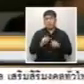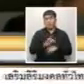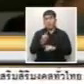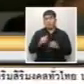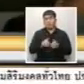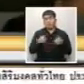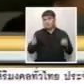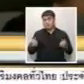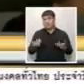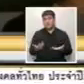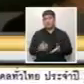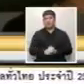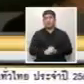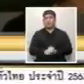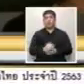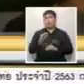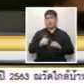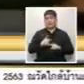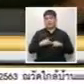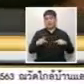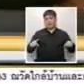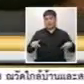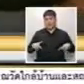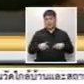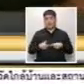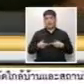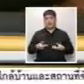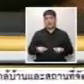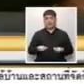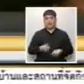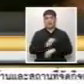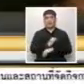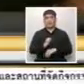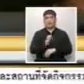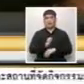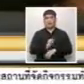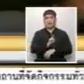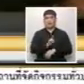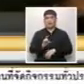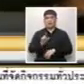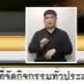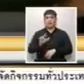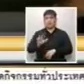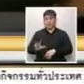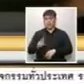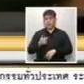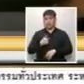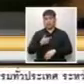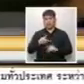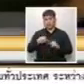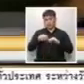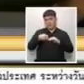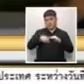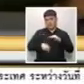คะซึ่งโครงการมีเนื้อที่ประมาณ123ไร่นะคะมีการขุดดินลึกลง